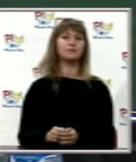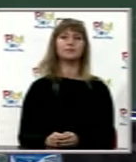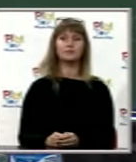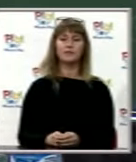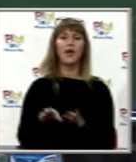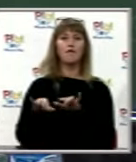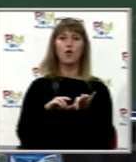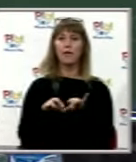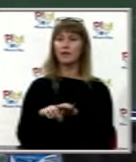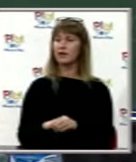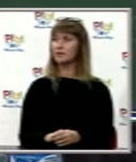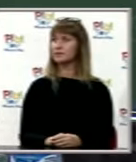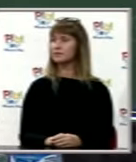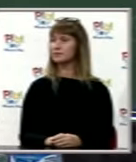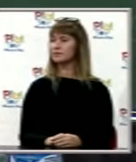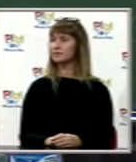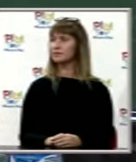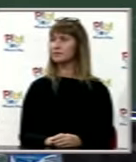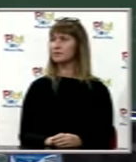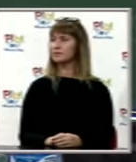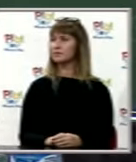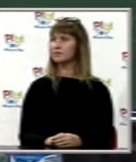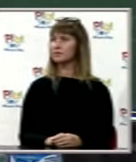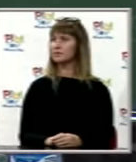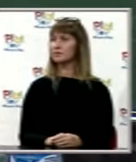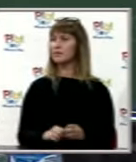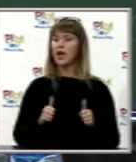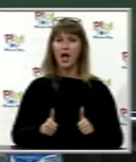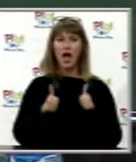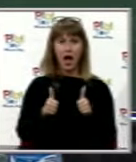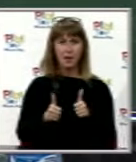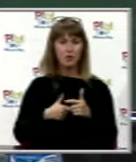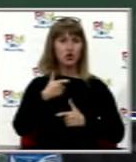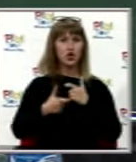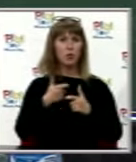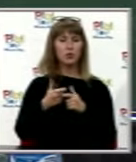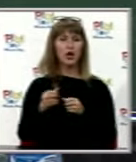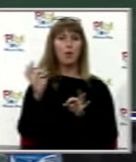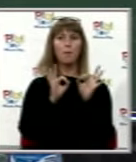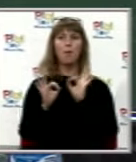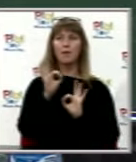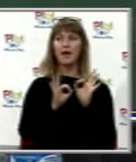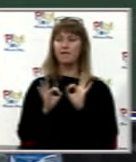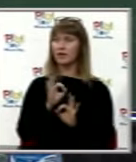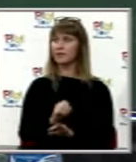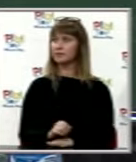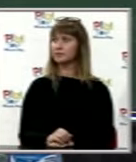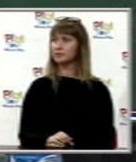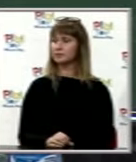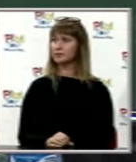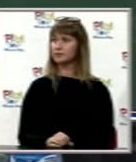wyników naszych głosowań, aby wprowadził pewną korektę, ponieważ przewodniczący jest odpowiedzialny za